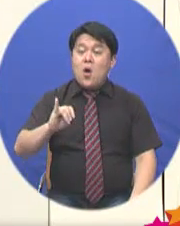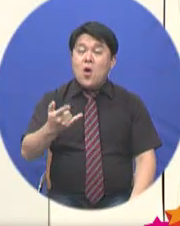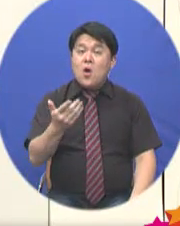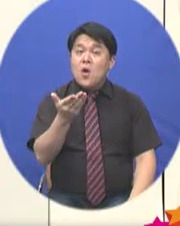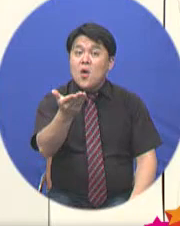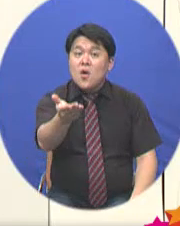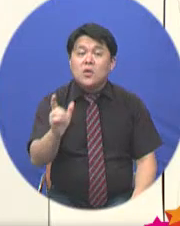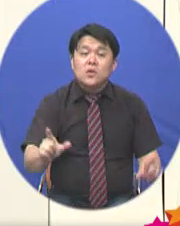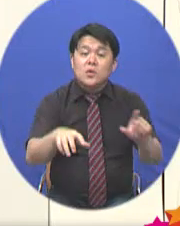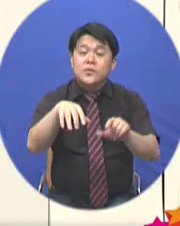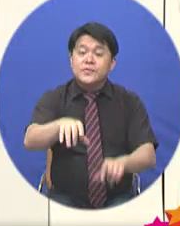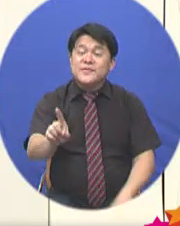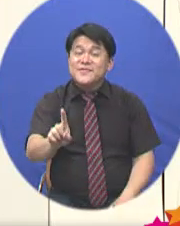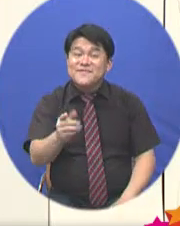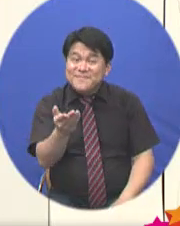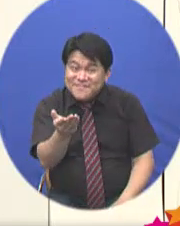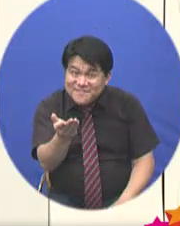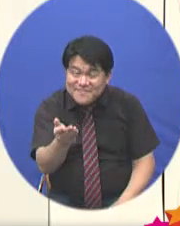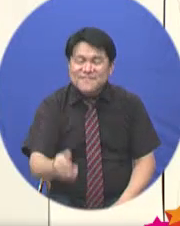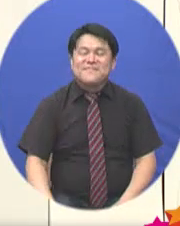어디 사십니까?